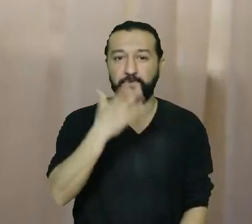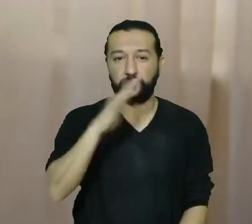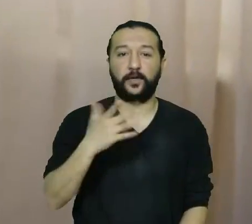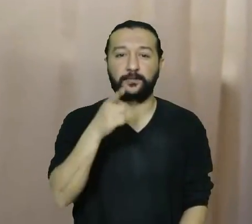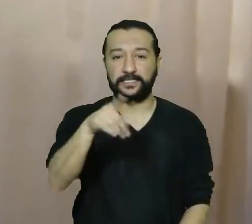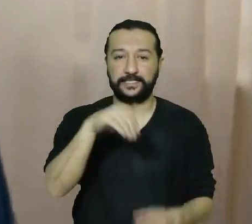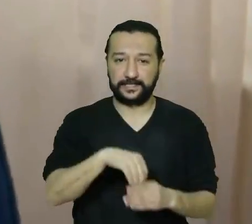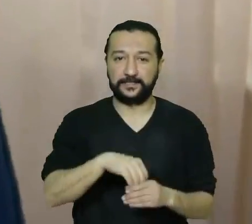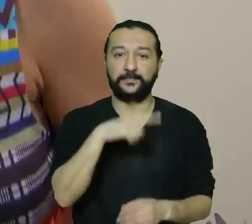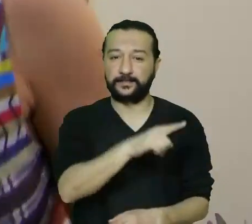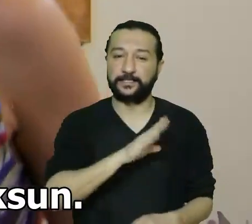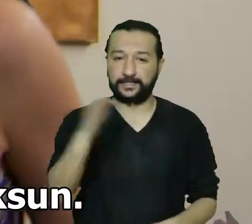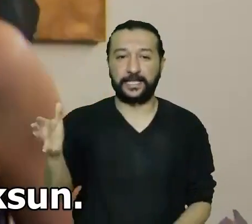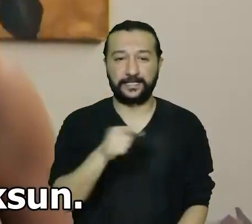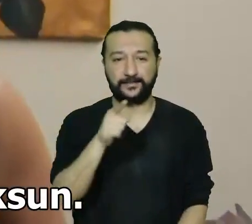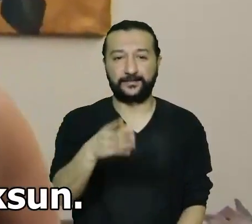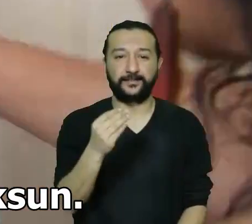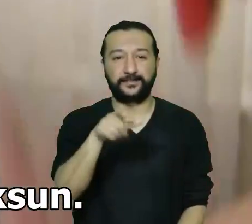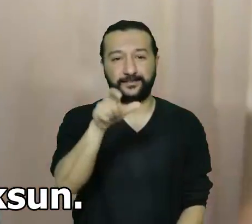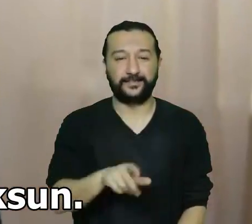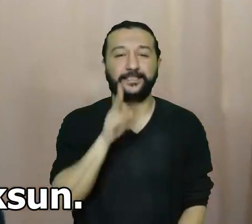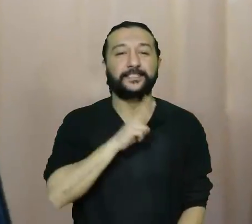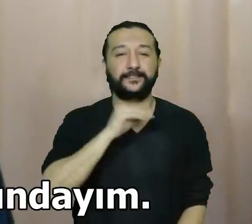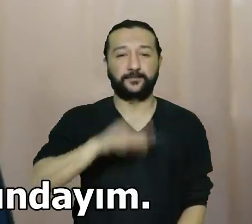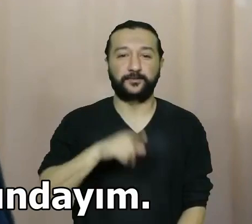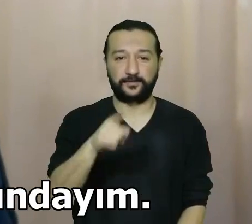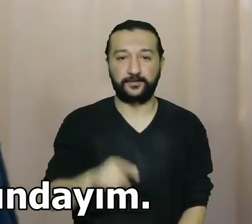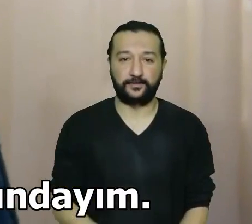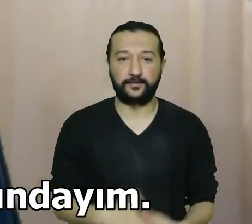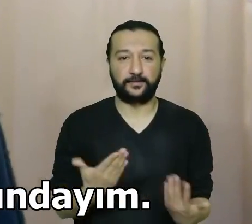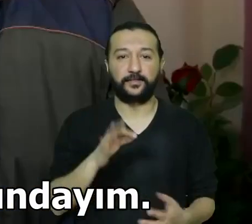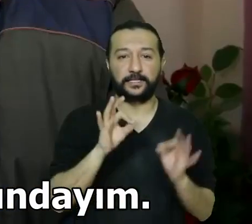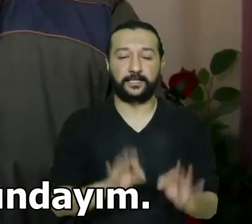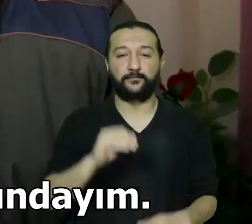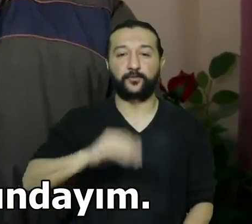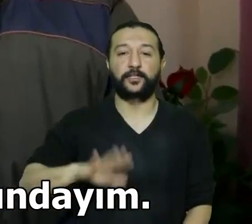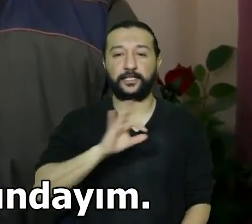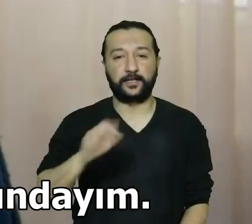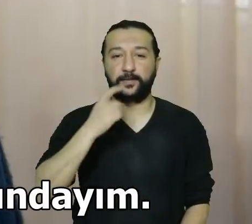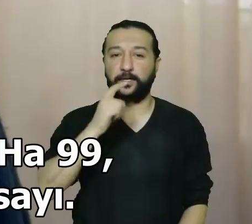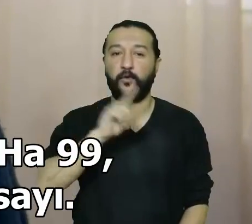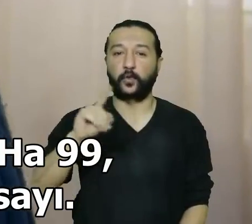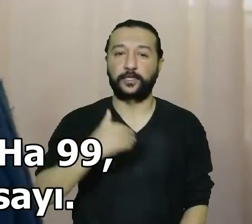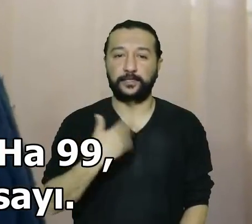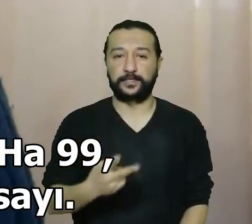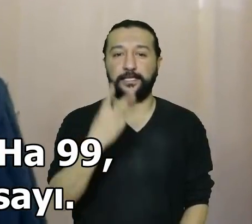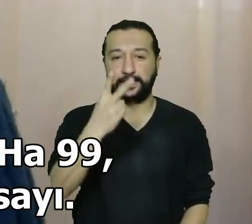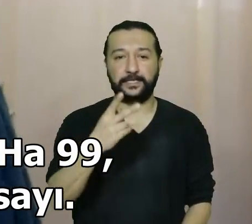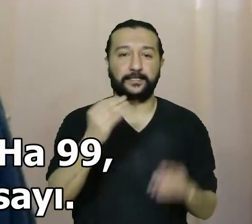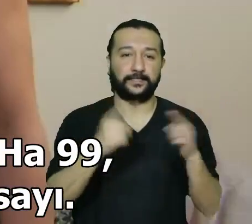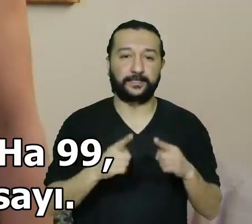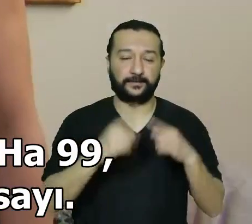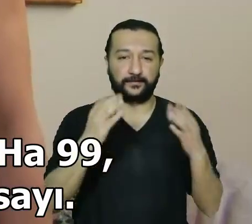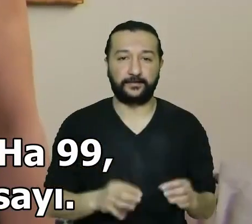ama sizin için bir çeşit alırım. Sen ne kadar esprili bir çocuksun. Pet çocuk sayılmam. Tam 10 yaşındayım. İki basamaklı